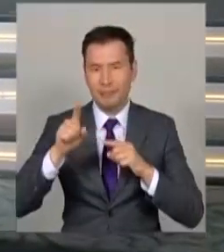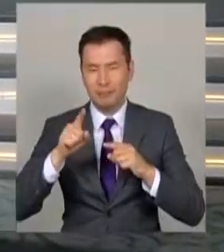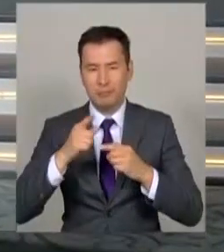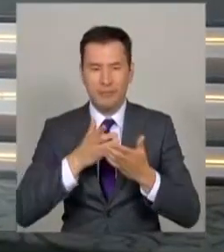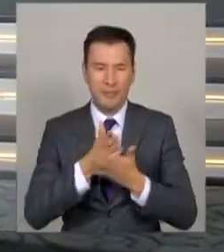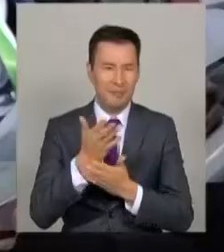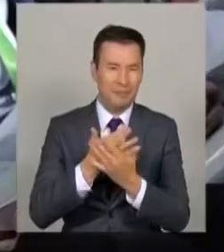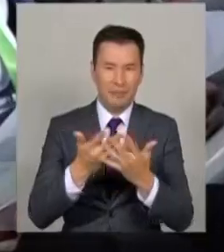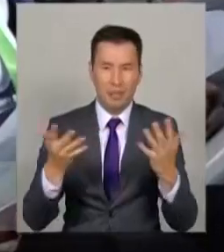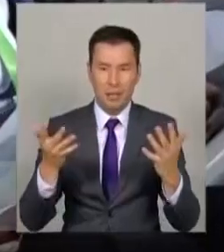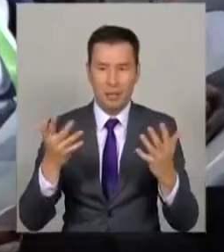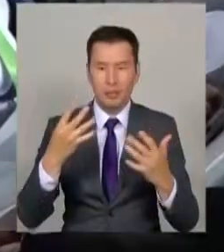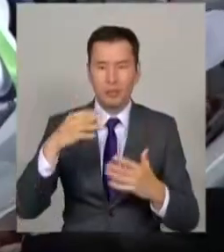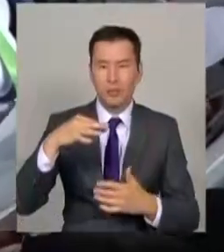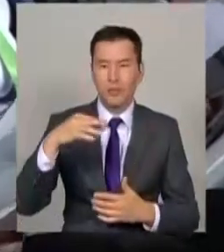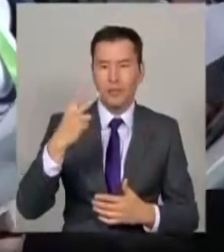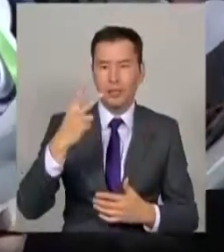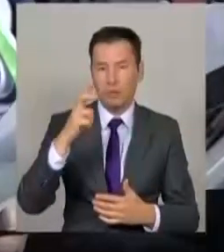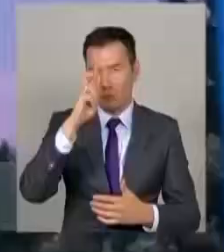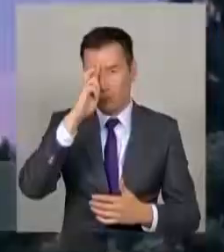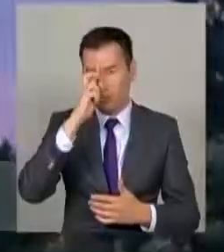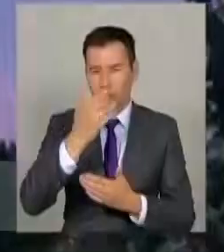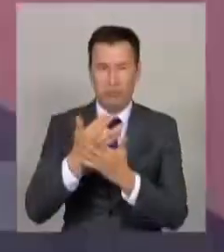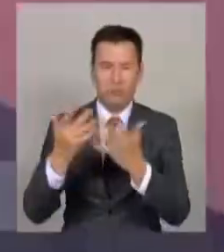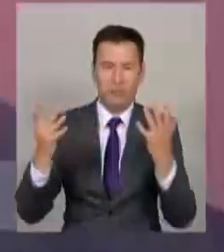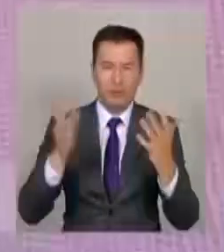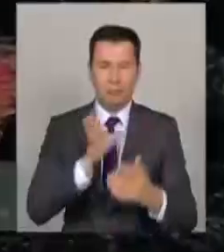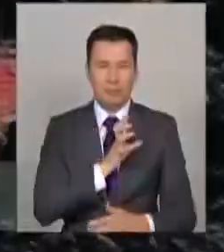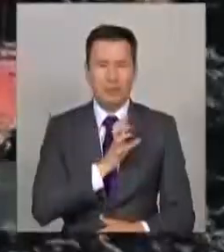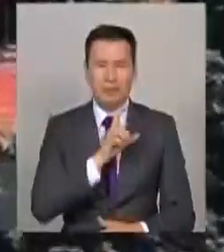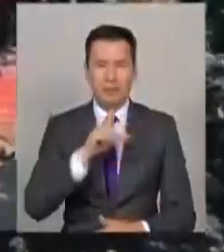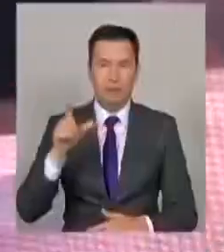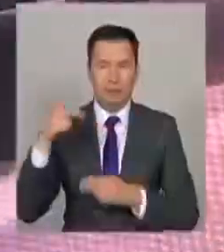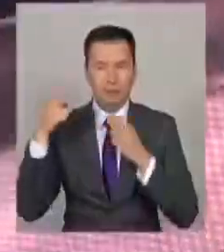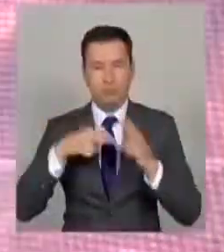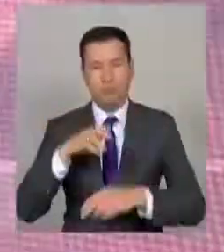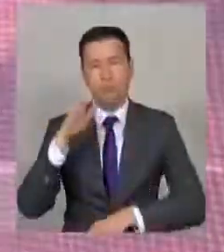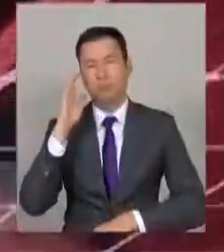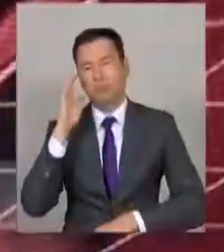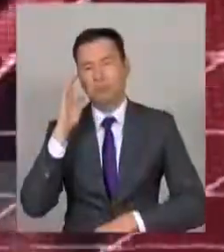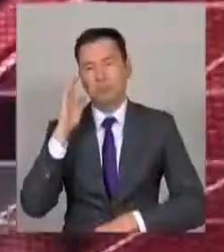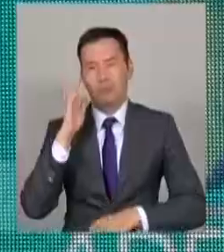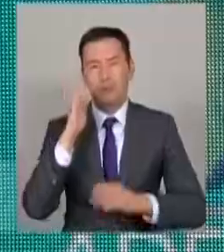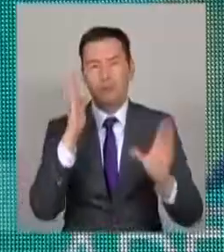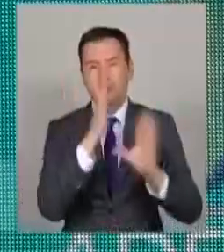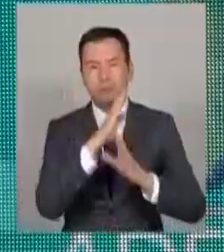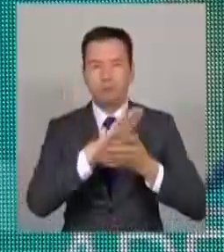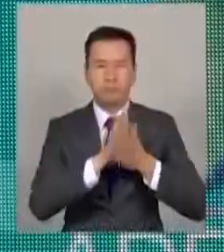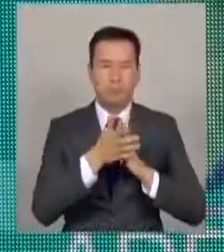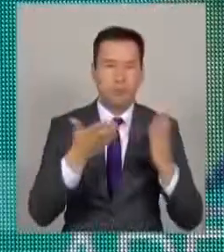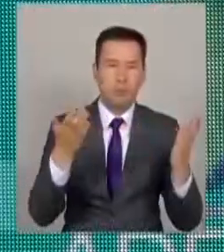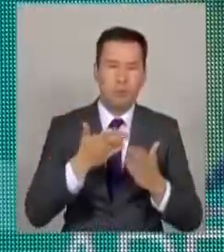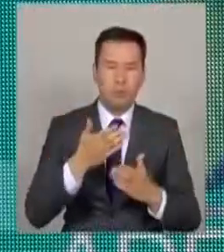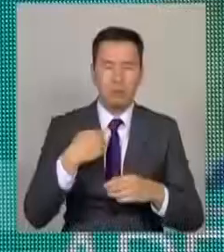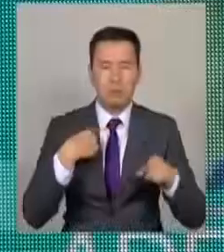келген қалталы азаматтарға Қазақстанда жүзеге асырылатын бірқатар жобалар таныстырылды. Жиылғандар алдында мемлекет басшысы Қасым-Жомарт